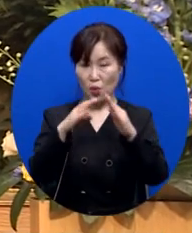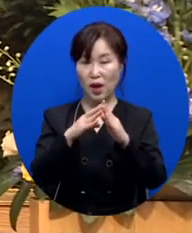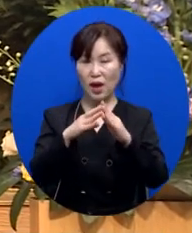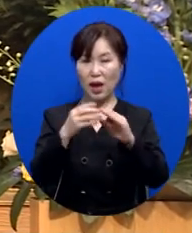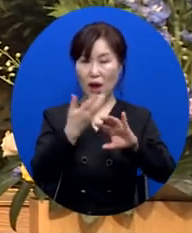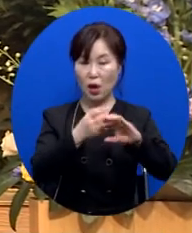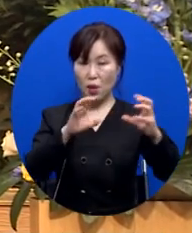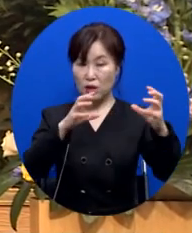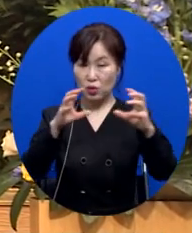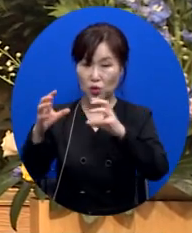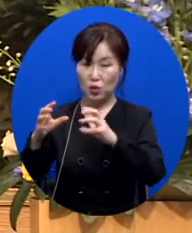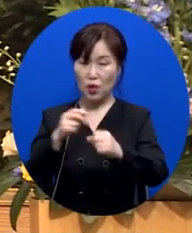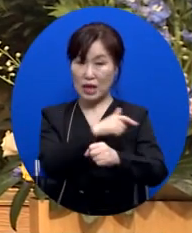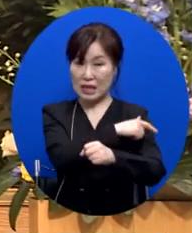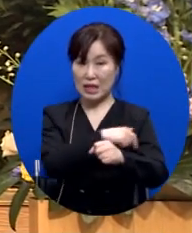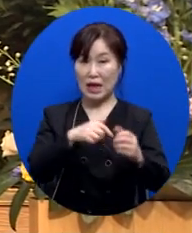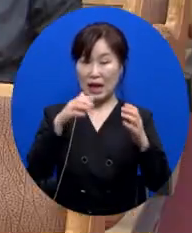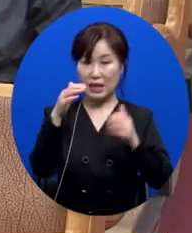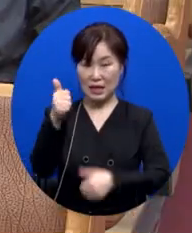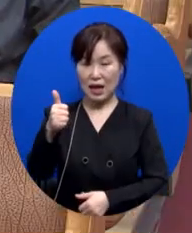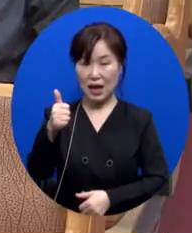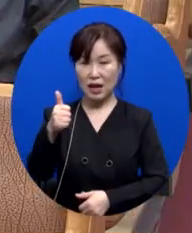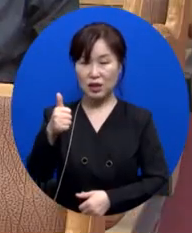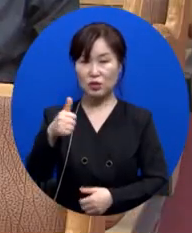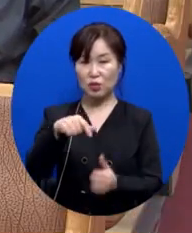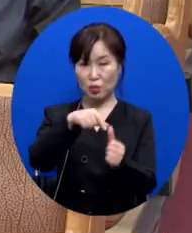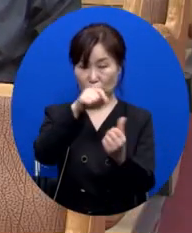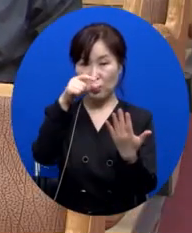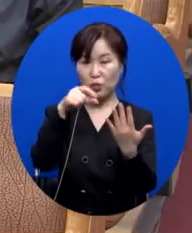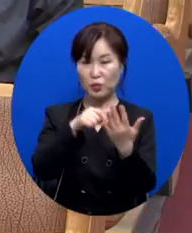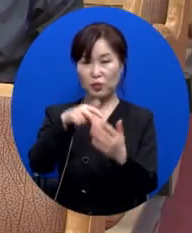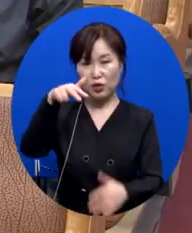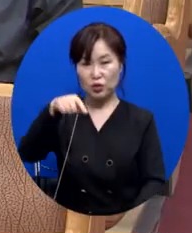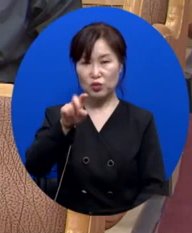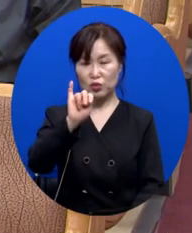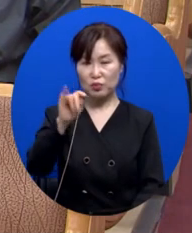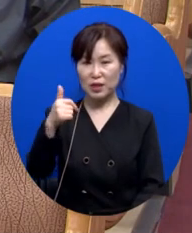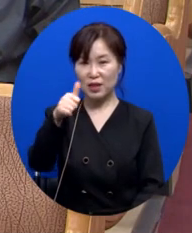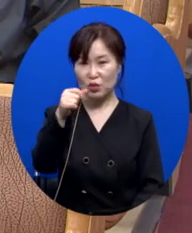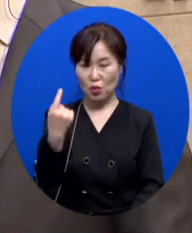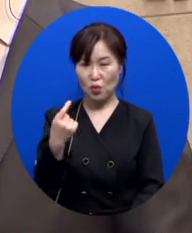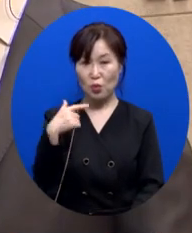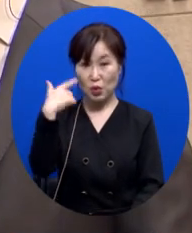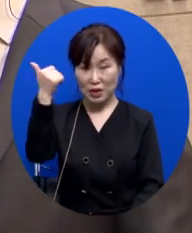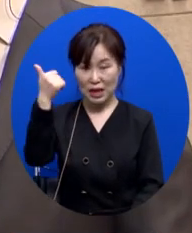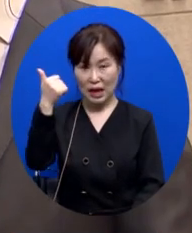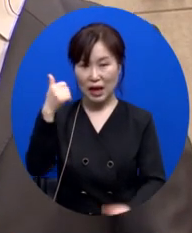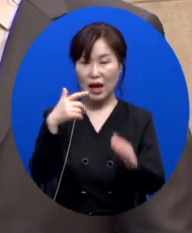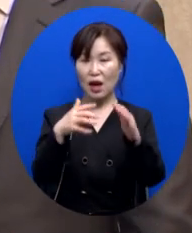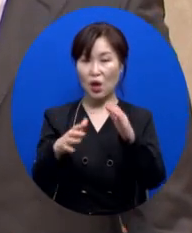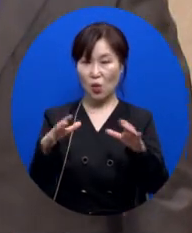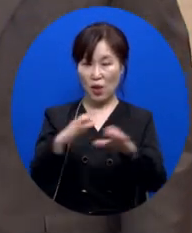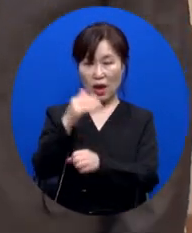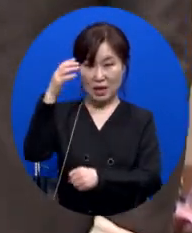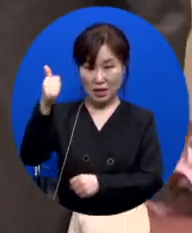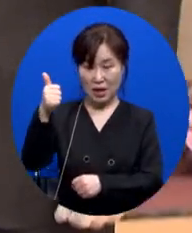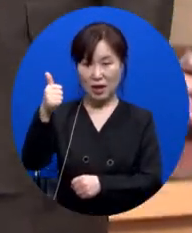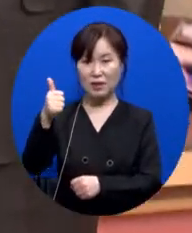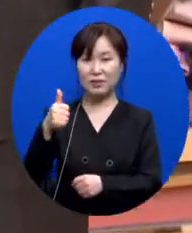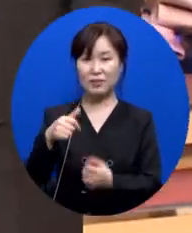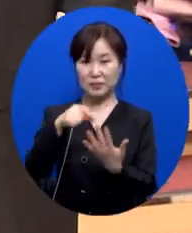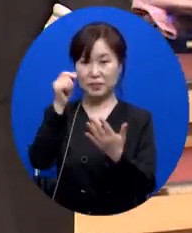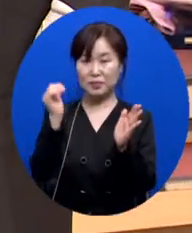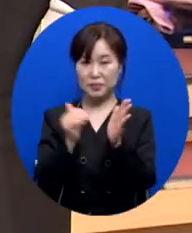해외선교 패 이사장으로 주민 오 목사가 기독교 한국 침례회 의 해외 선교회 회장 으로 취임했습니다 지난